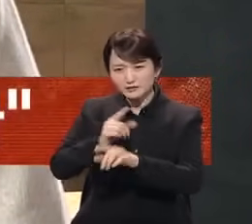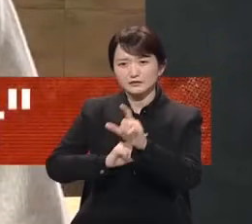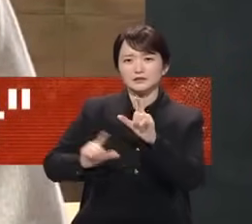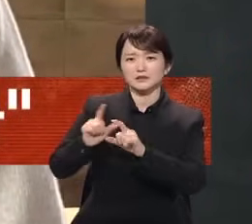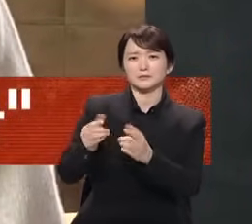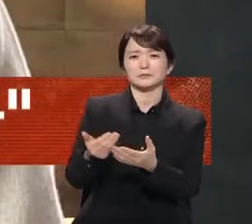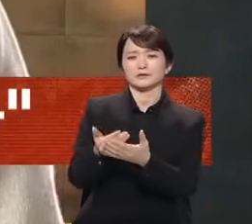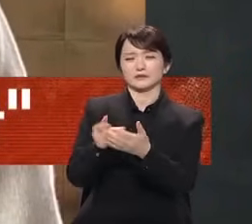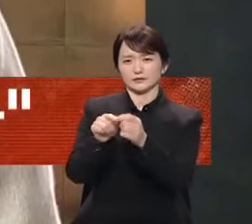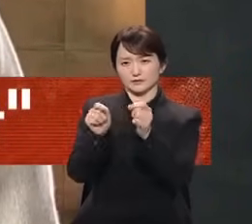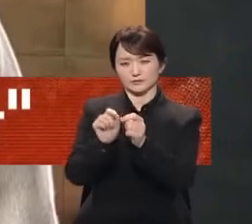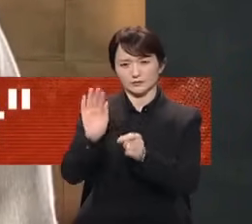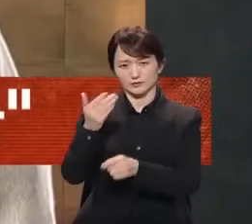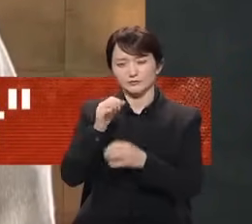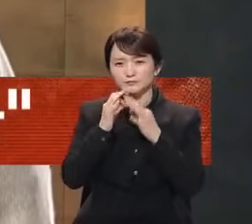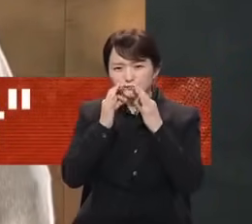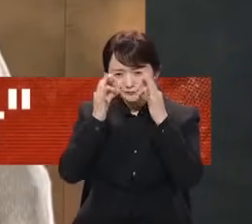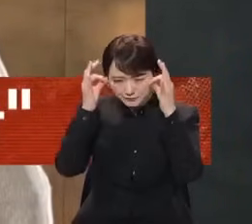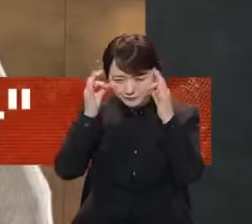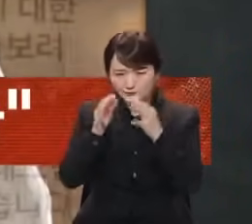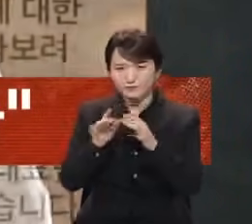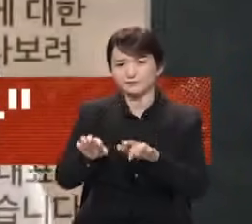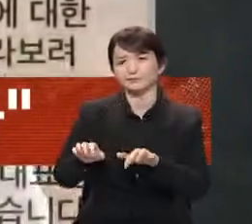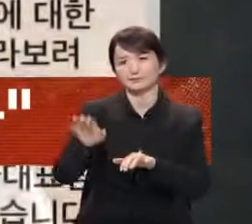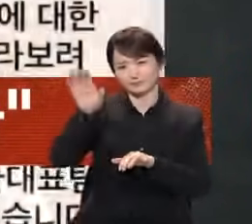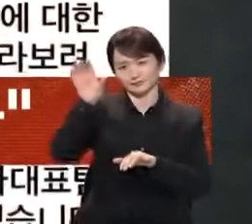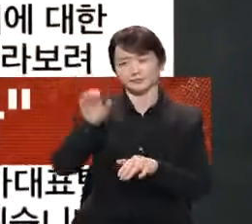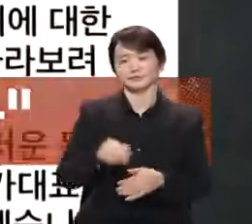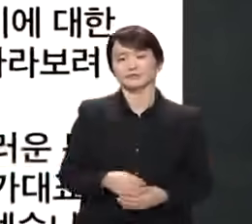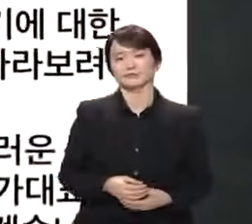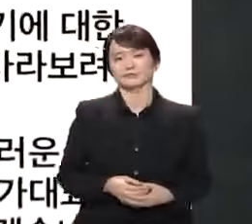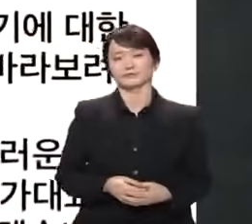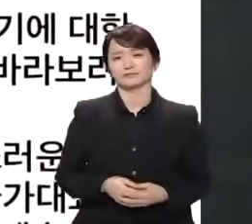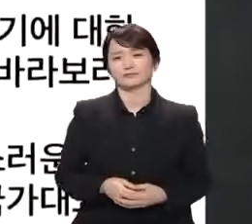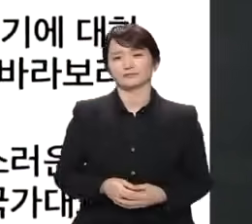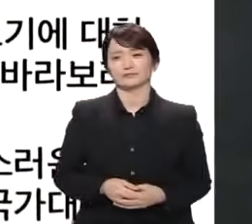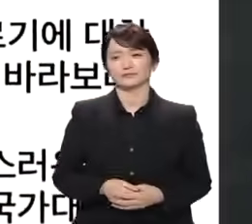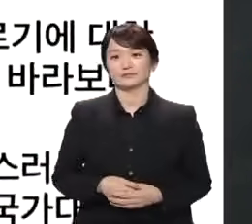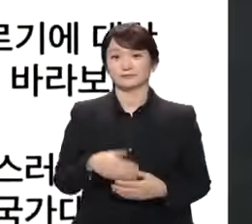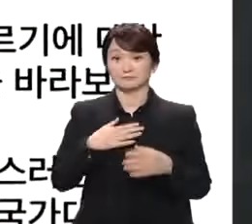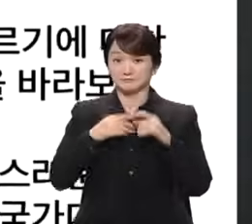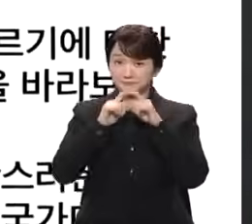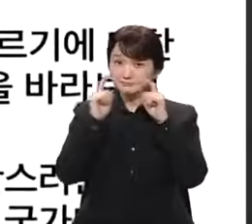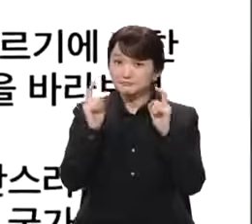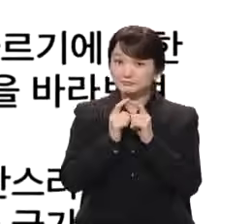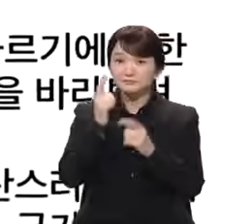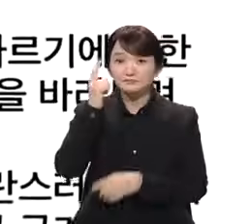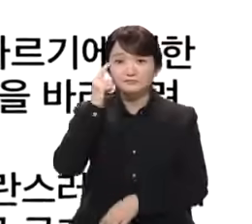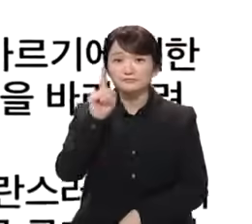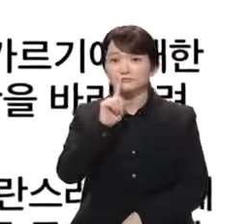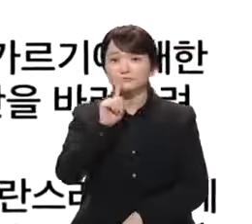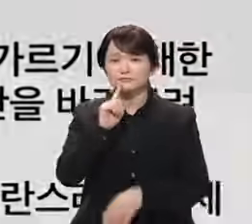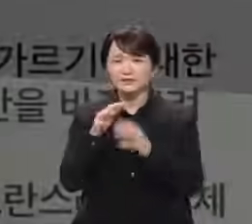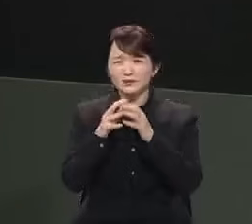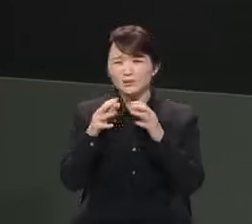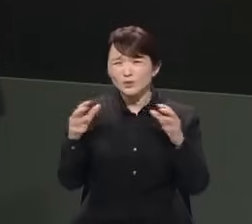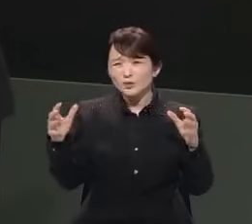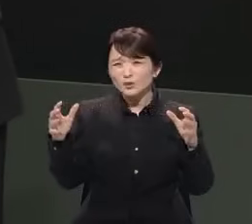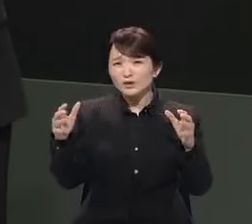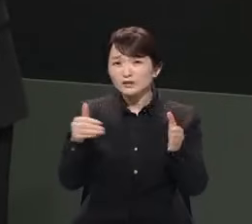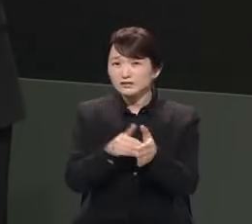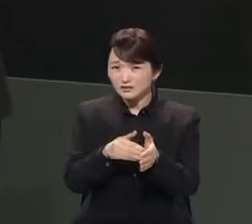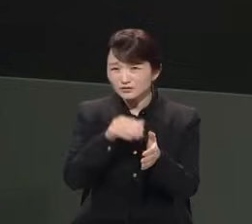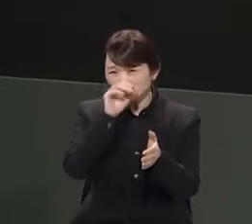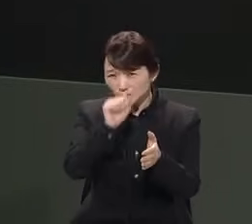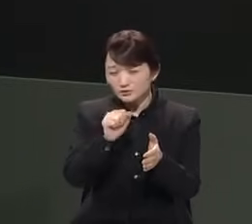있도록 노력하겠다라고 고맙게도 글을 올려줬습니다. 자, 박 변호사님, 예. 제 개인적인 소견이지만 이 논란은 이 정도로 봉합이